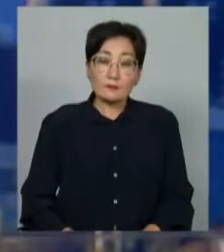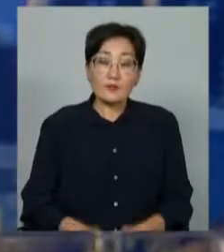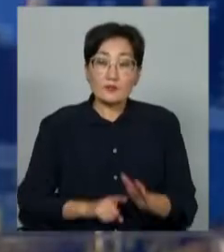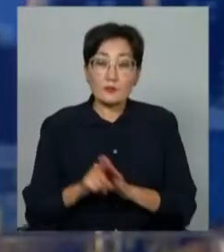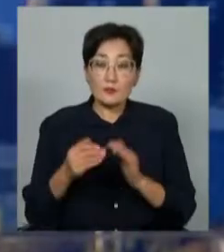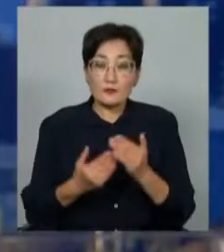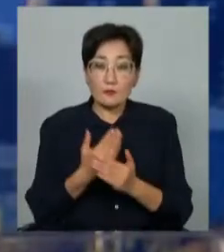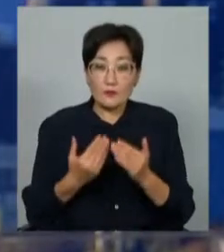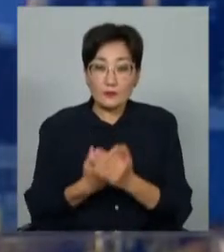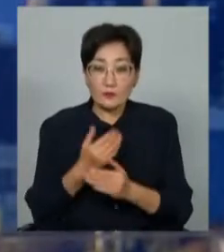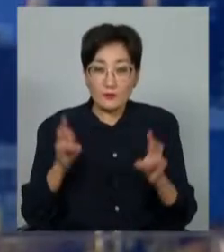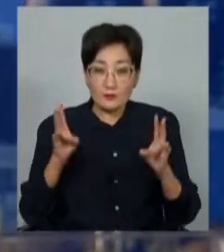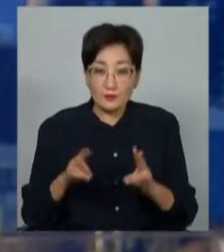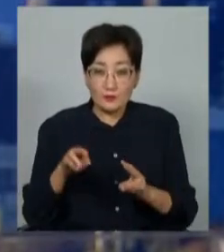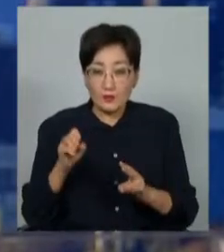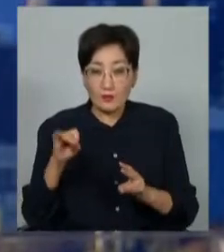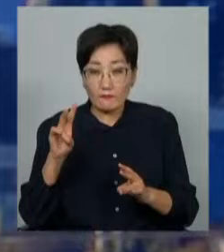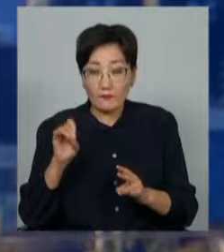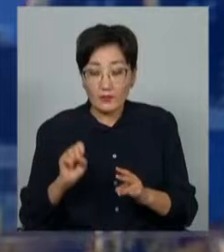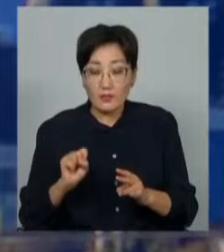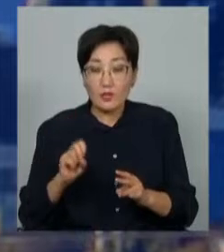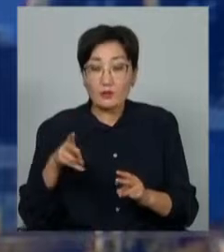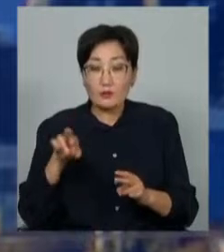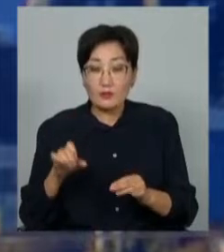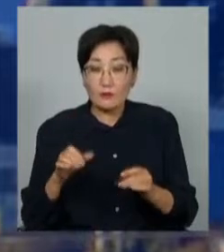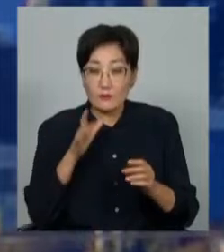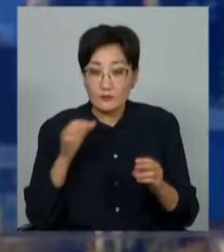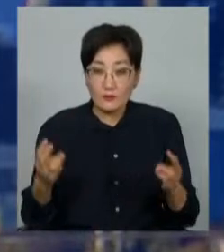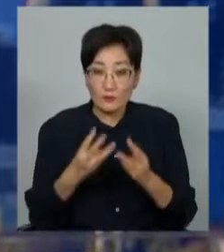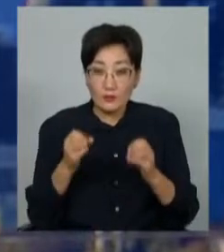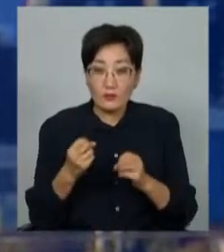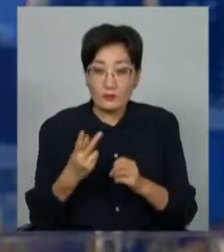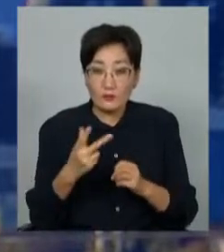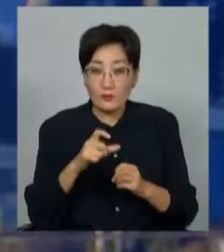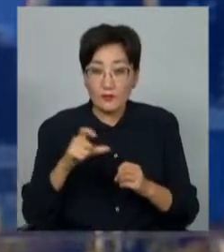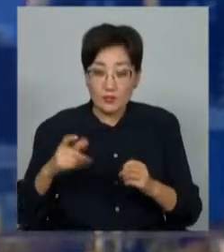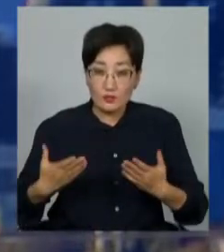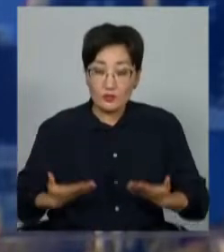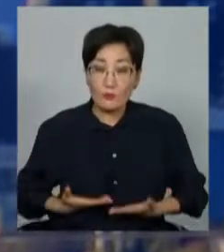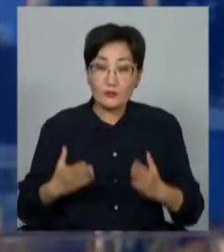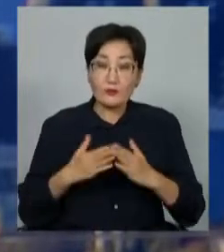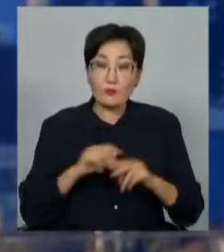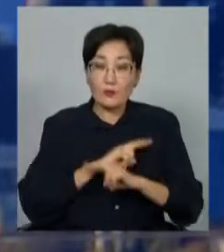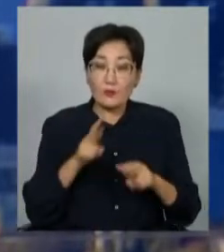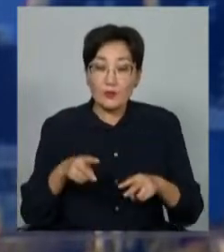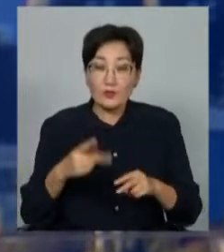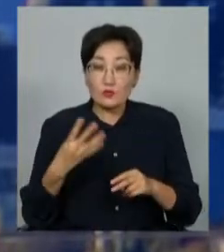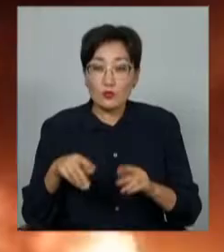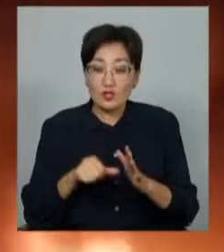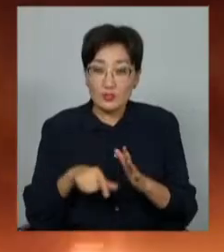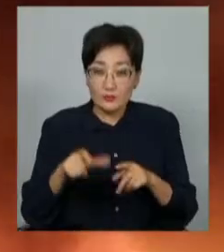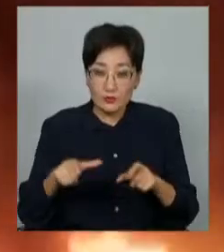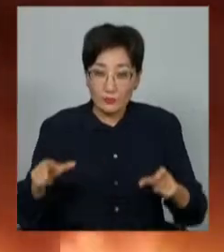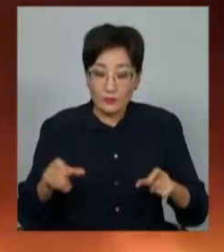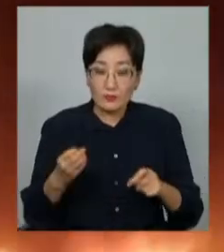Начинаем выпуск с новости о трагедии в Тайване. В городе Гаосюн во время пожара в 13-этажном жилом доме погибли по меньшей мере 46